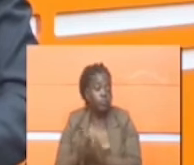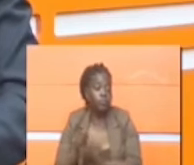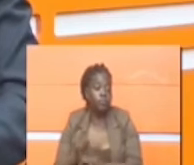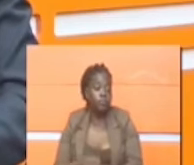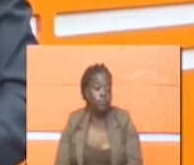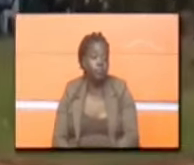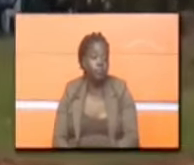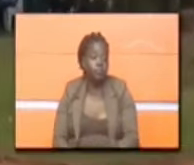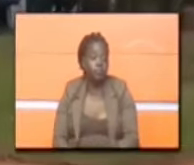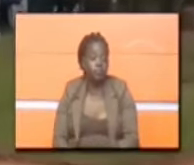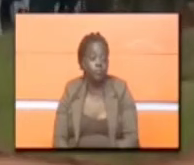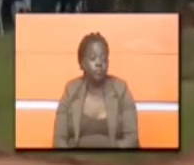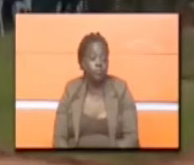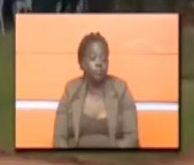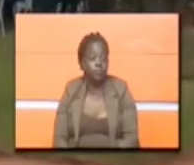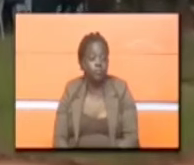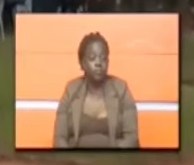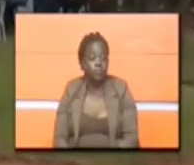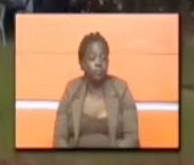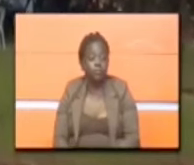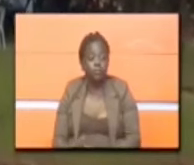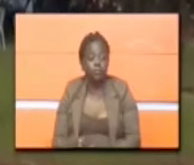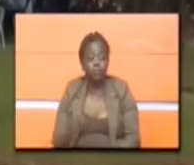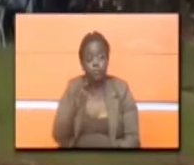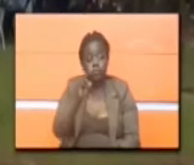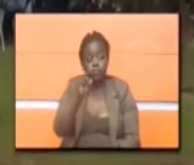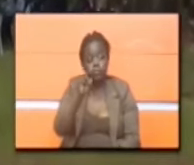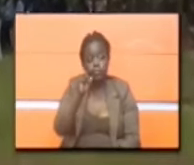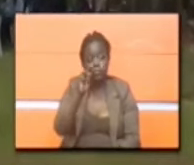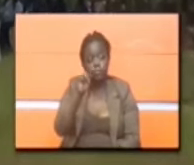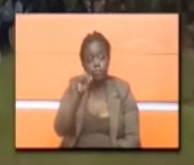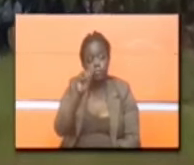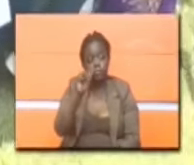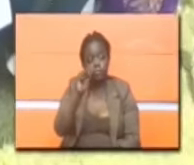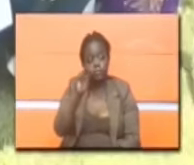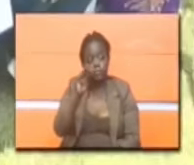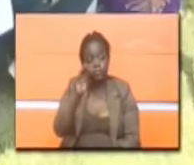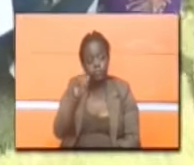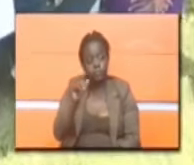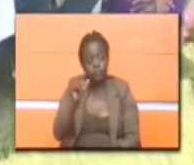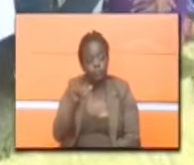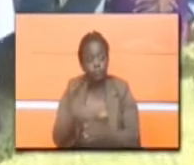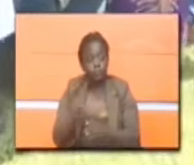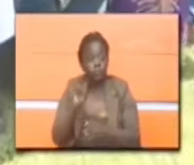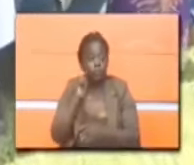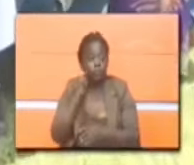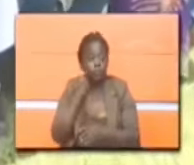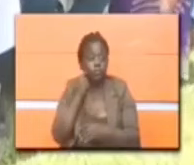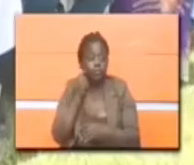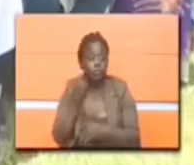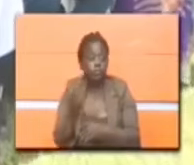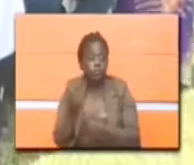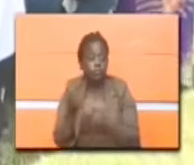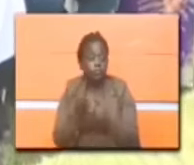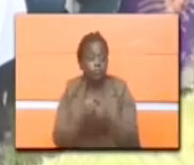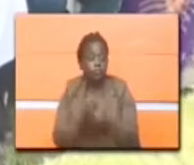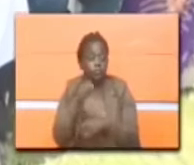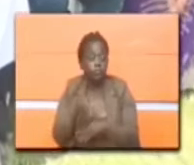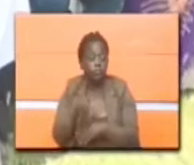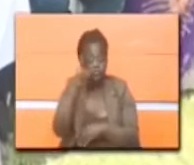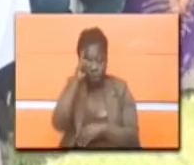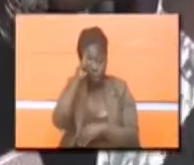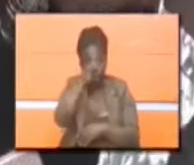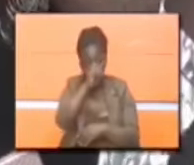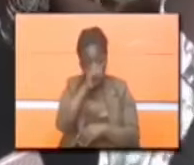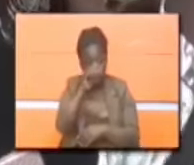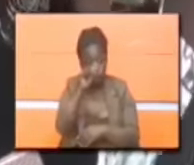okulukulaakulanya. Abekika kimambe nangira mutuba gwa Nkunyi, Bukunyi, Busomba, Mpigi, Mawokota abava mu Luserwa